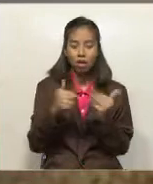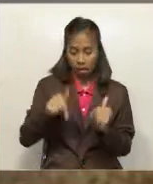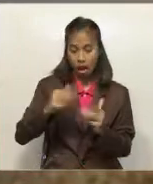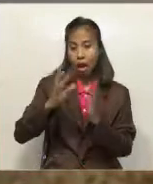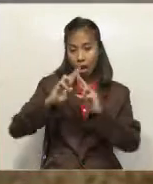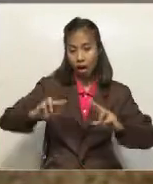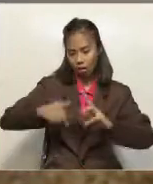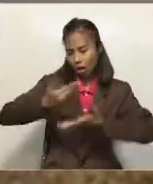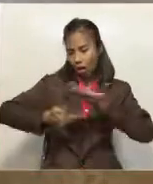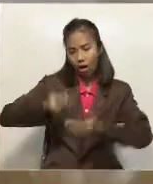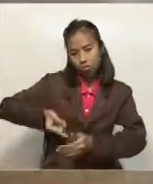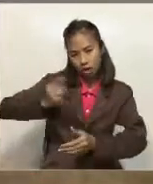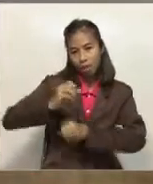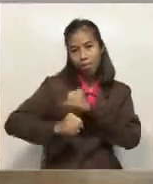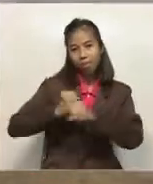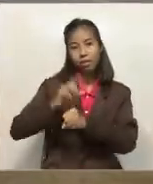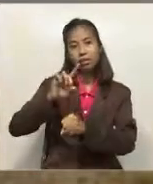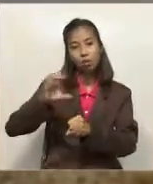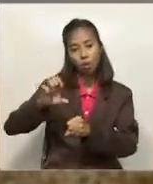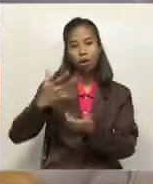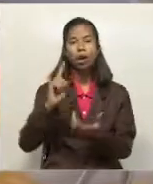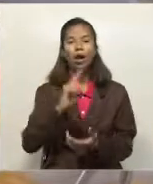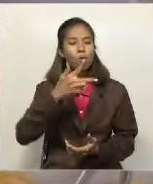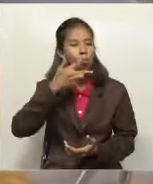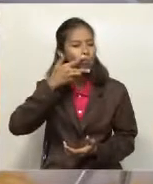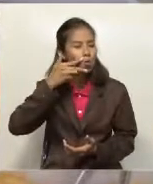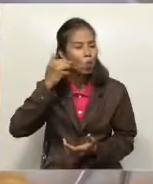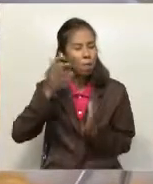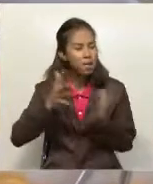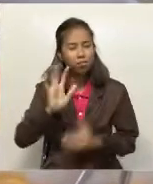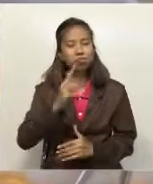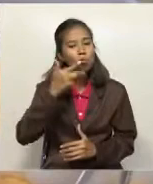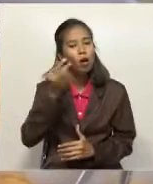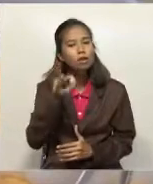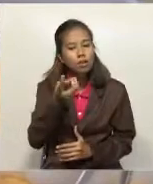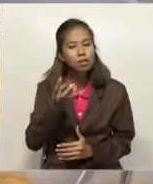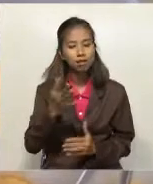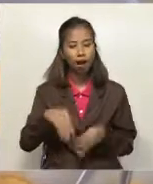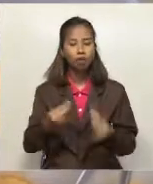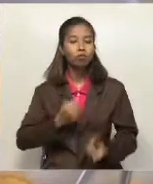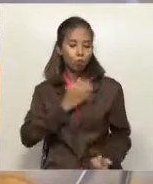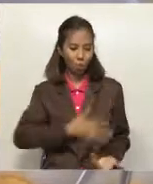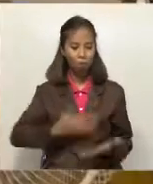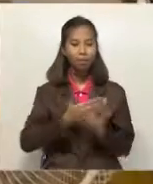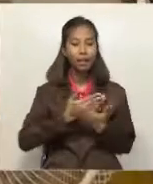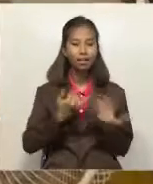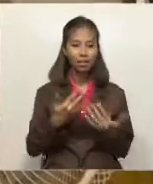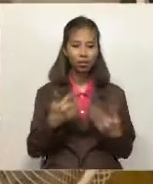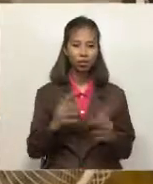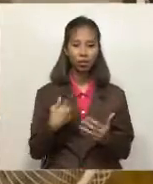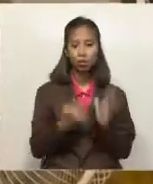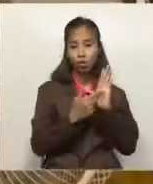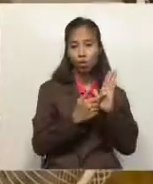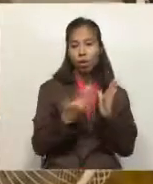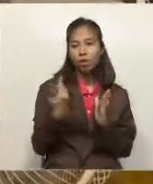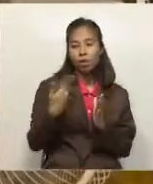คะรสชาตินั้นเน้นที่หวานน้อยเอาใจคนรักสุขภาพค่ะพร้อมกับหน้าร้านก็มีการสาธิตวิธีการ